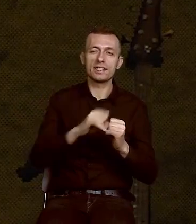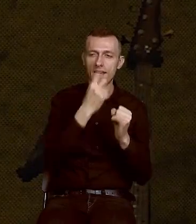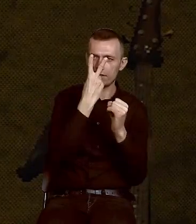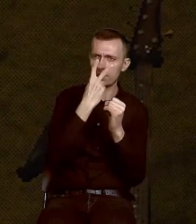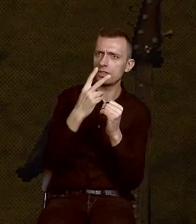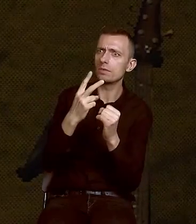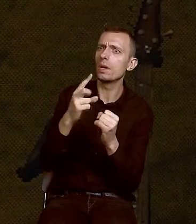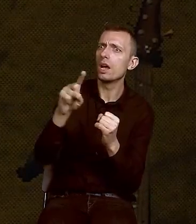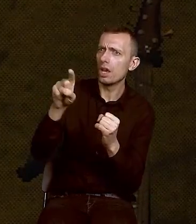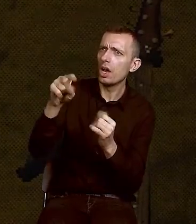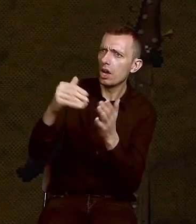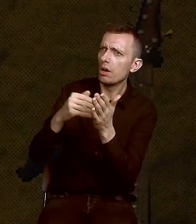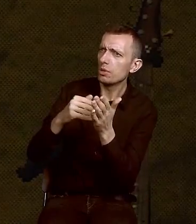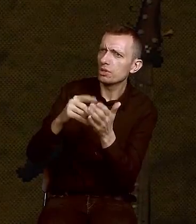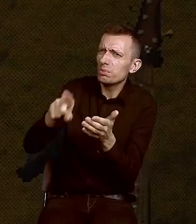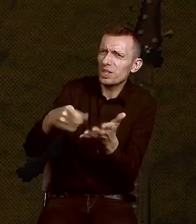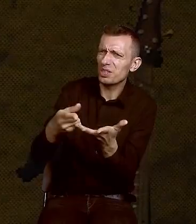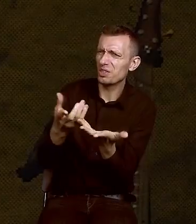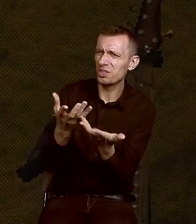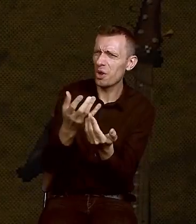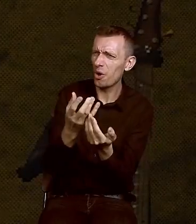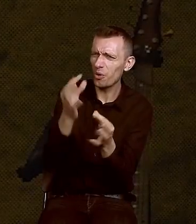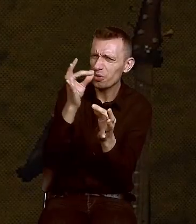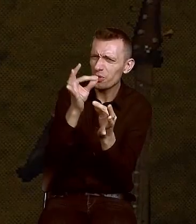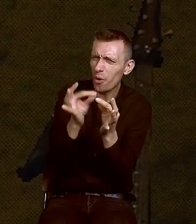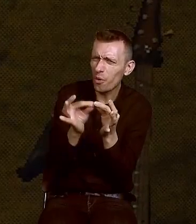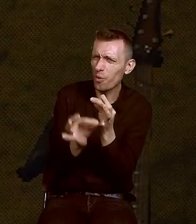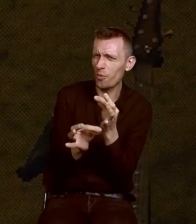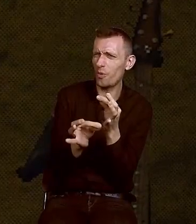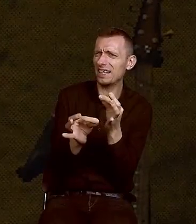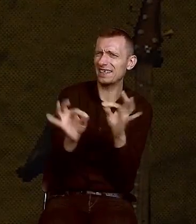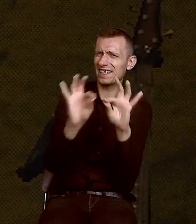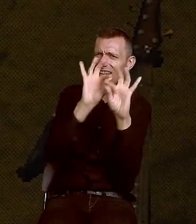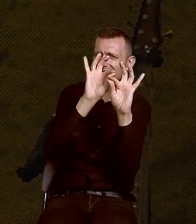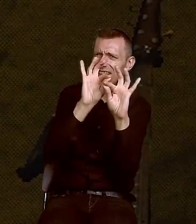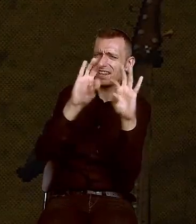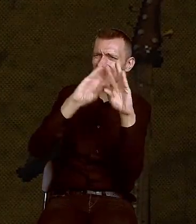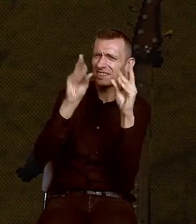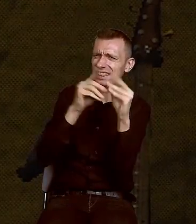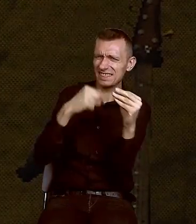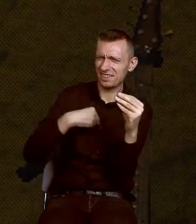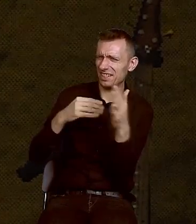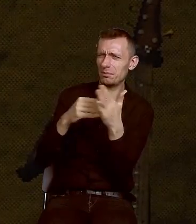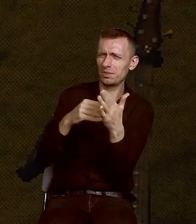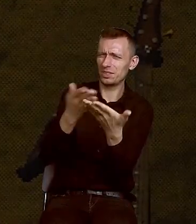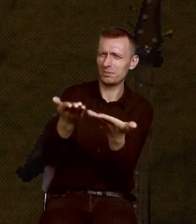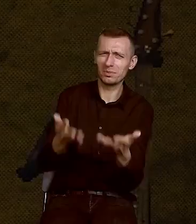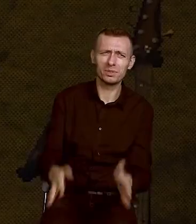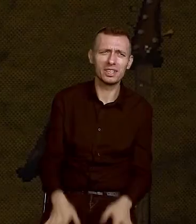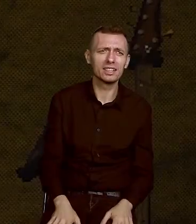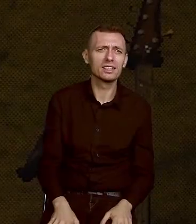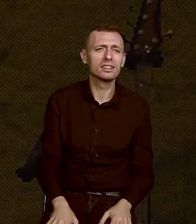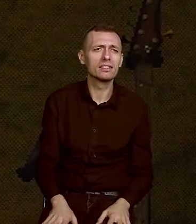Czytamy to w wersecie, który brzmi jego własne żądze. Prawdą jest to, że to, co kusi